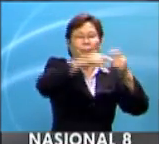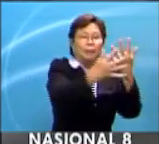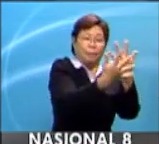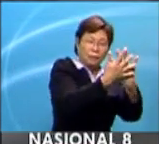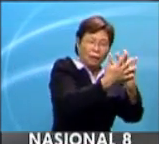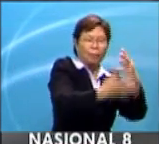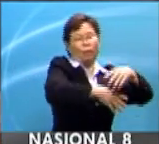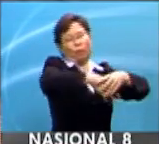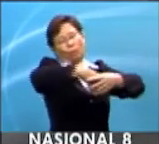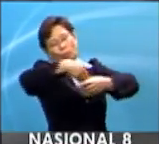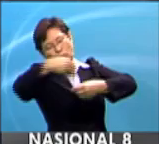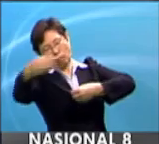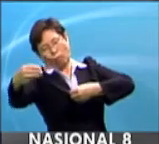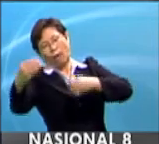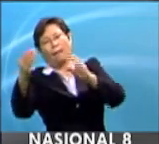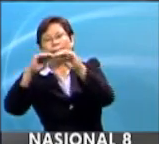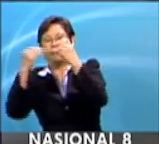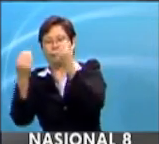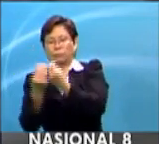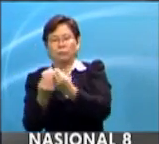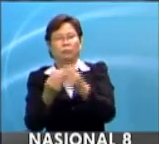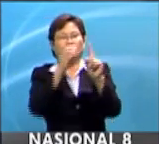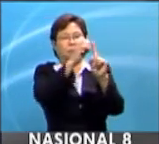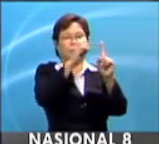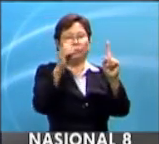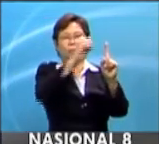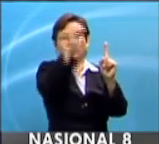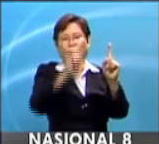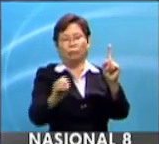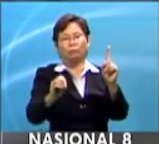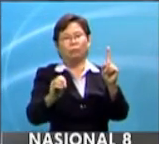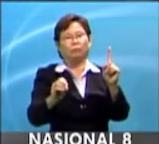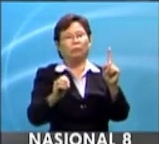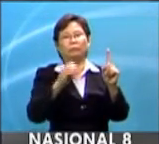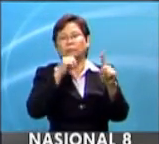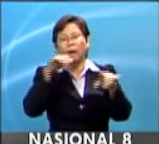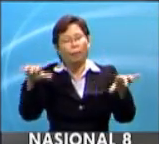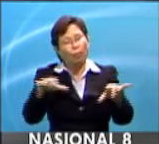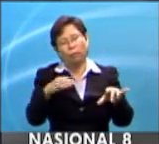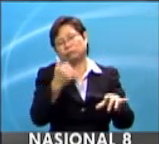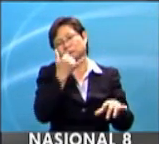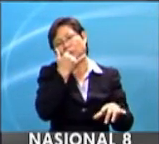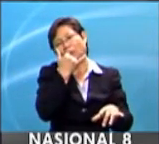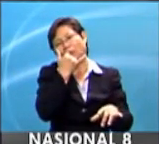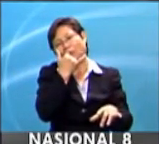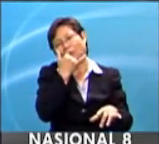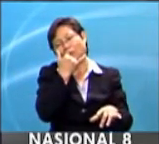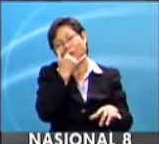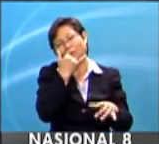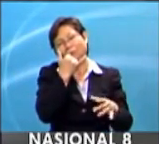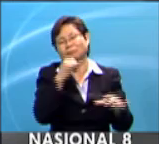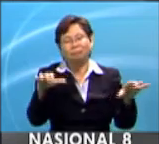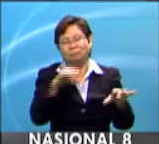dalam masyarakat tidak melakukan jinayat artinya